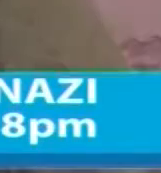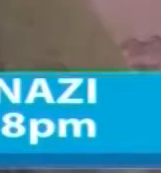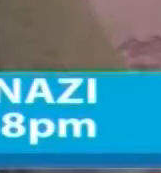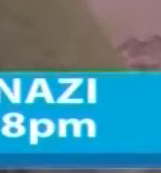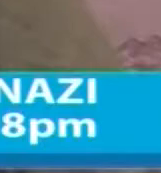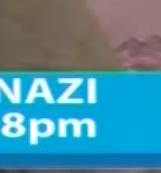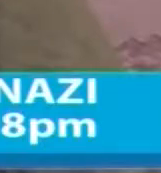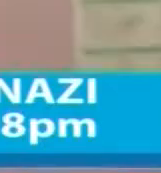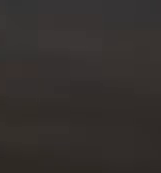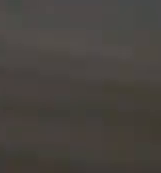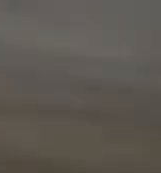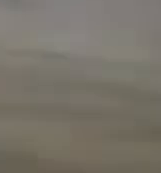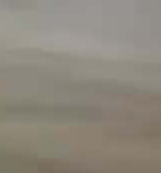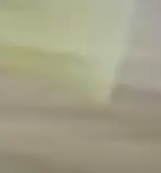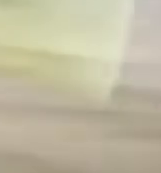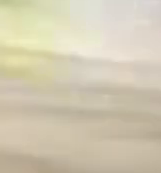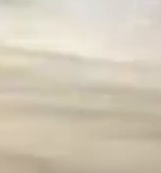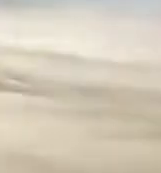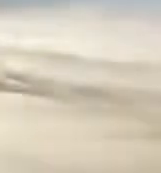Is there anything wrong with Mombasani?